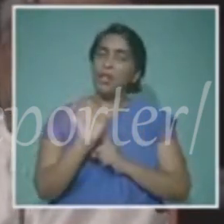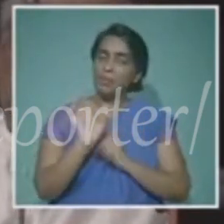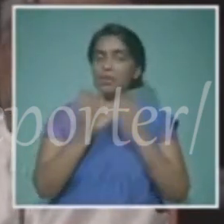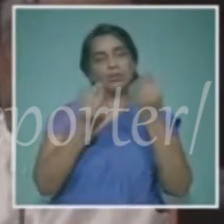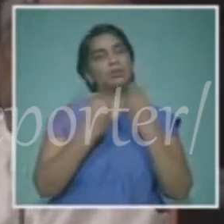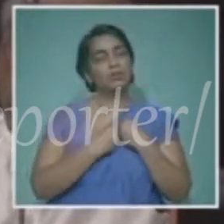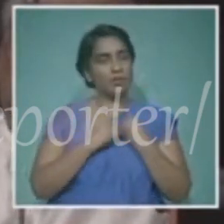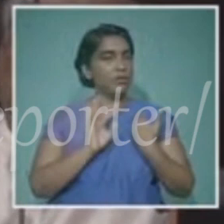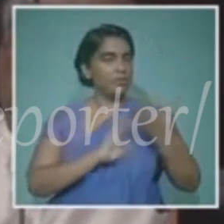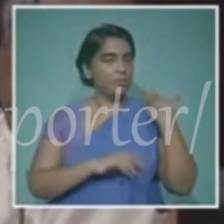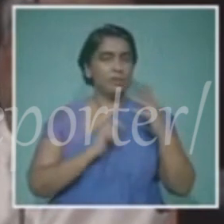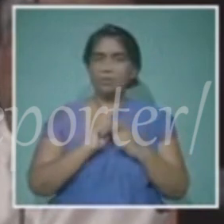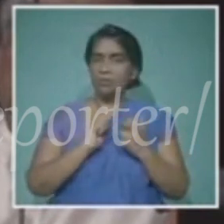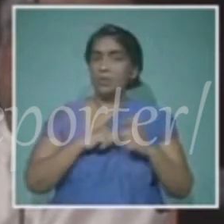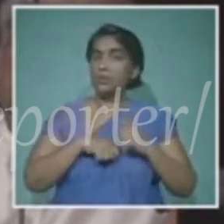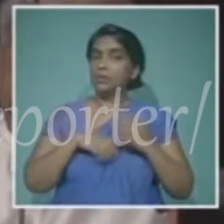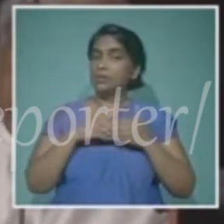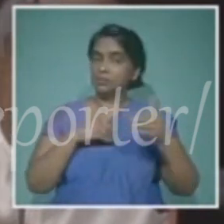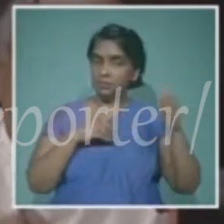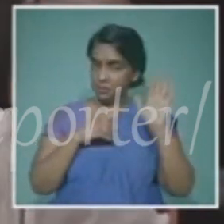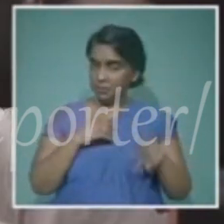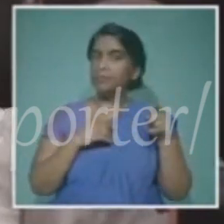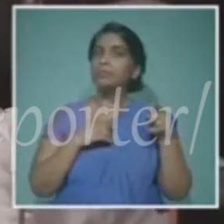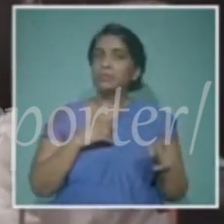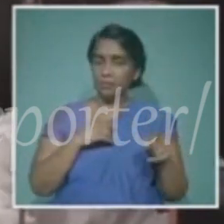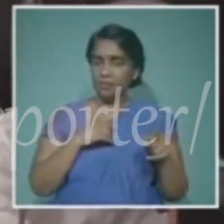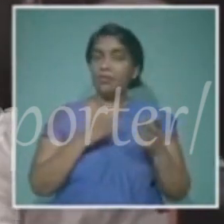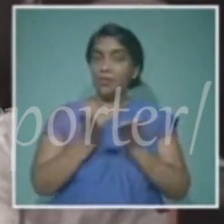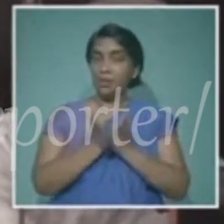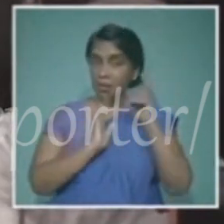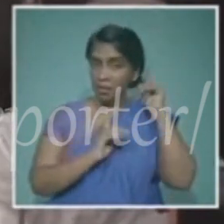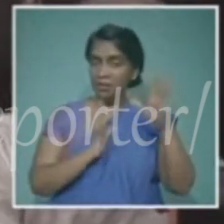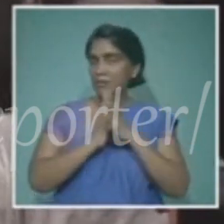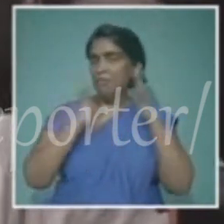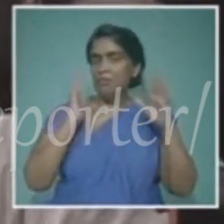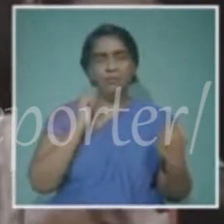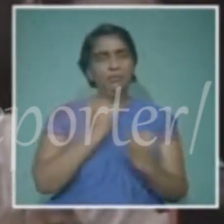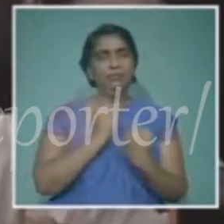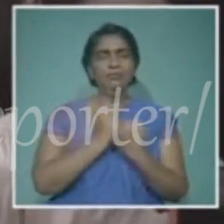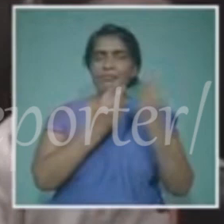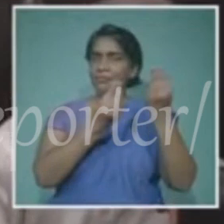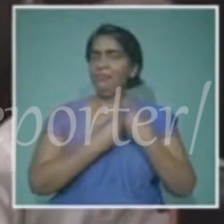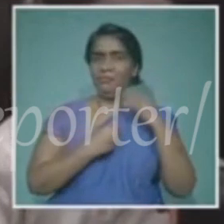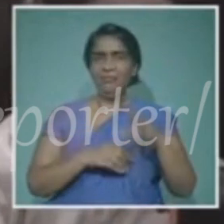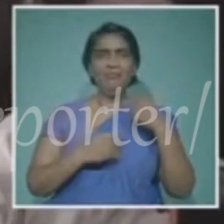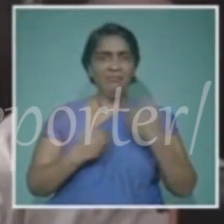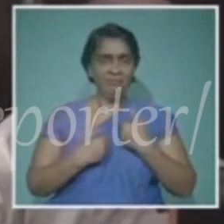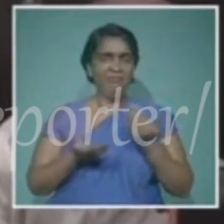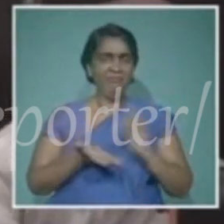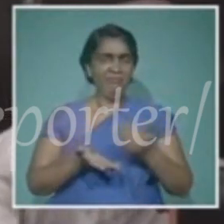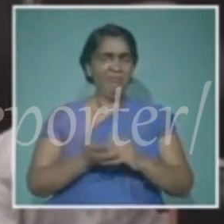ලැබුණා. පසුගිය අර්බුදකාරී කාල වකවානුවේදී ඉන්දියාව අපට විශාල සහයෝගයක් ලබා දුන්නා. මම